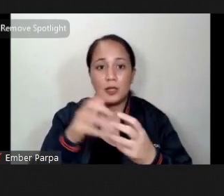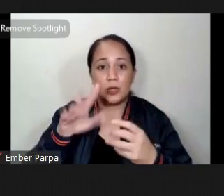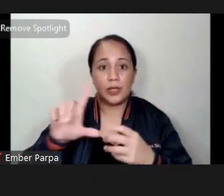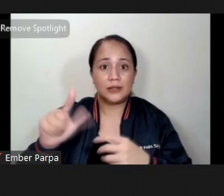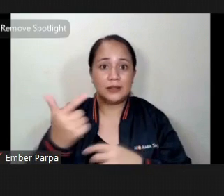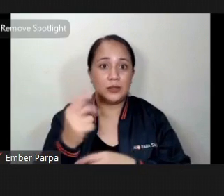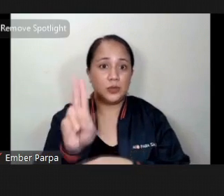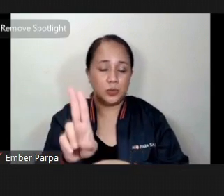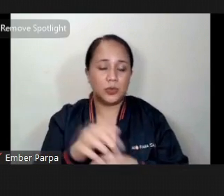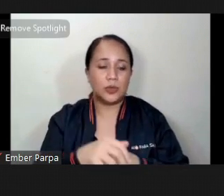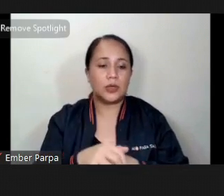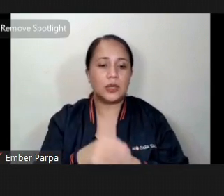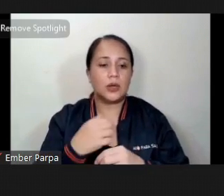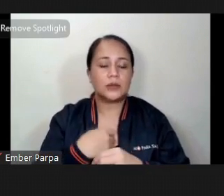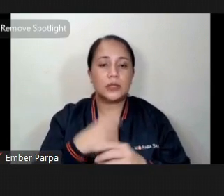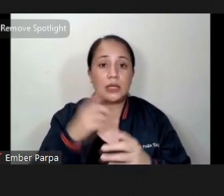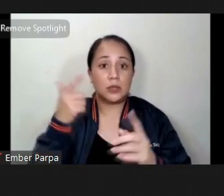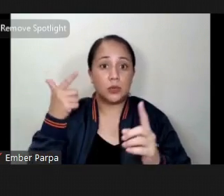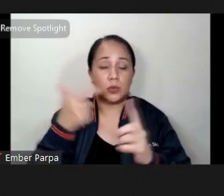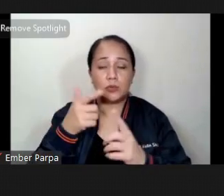po nito ay ang LGUs,